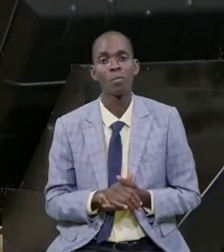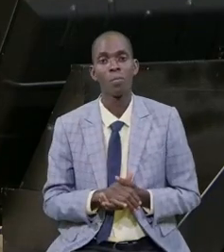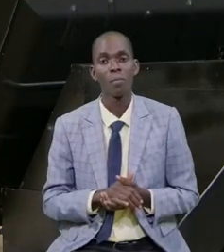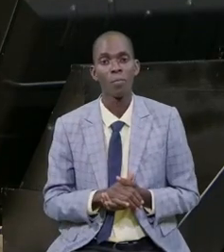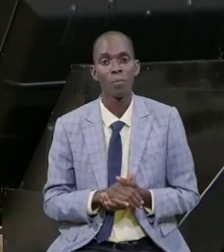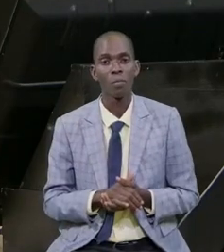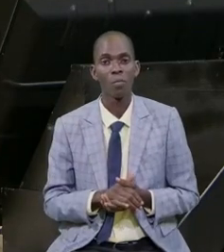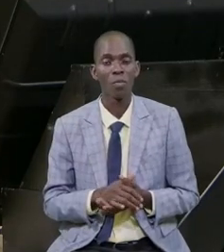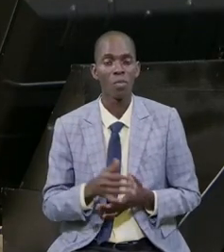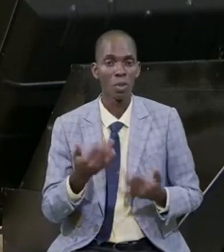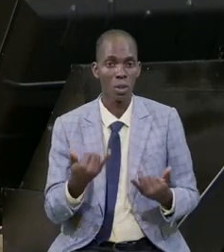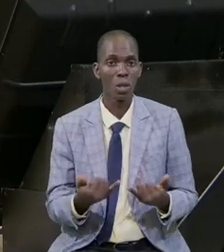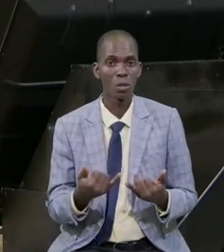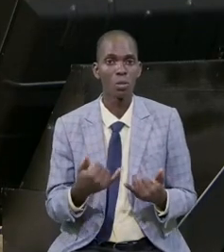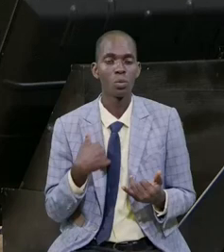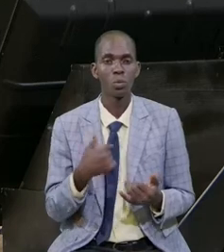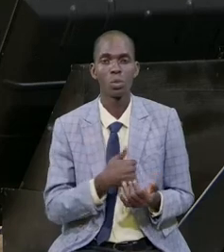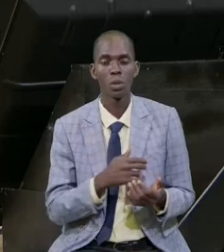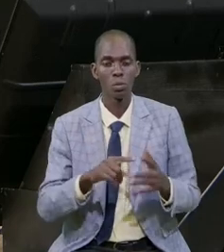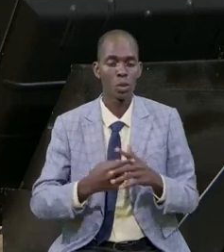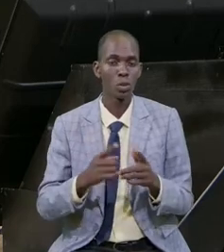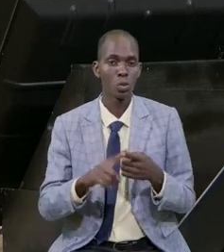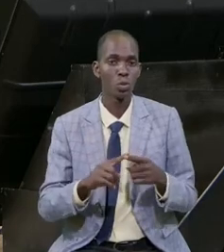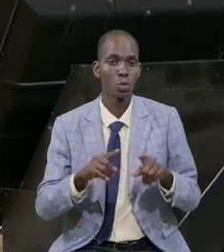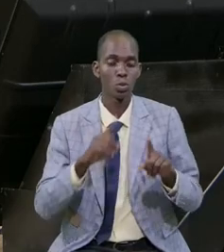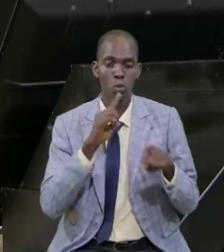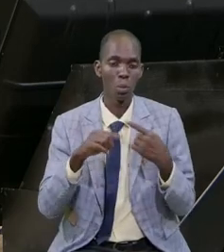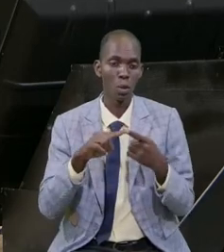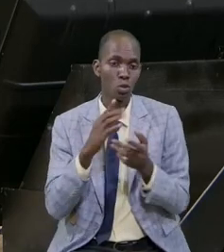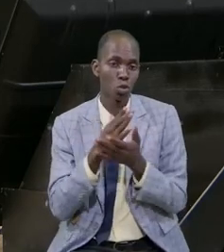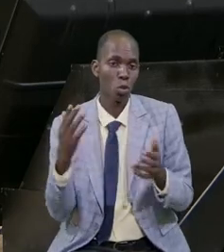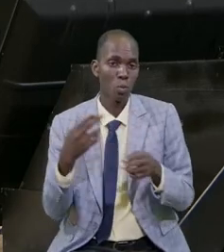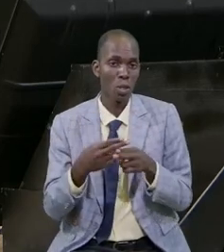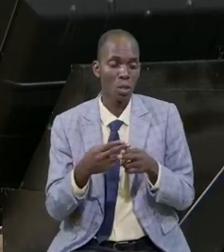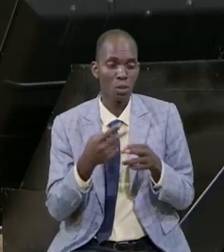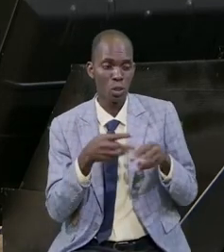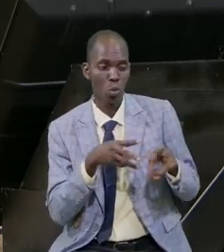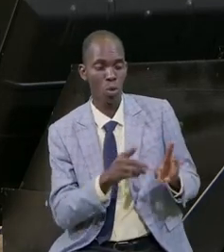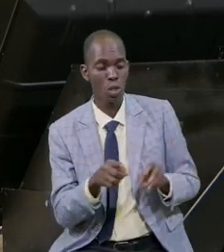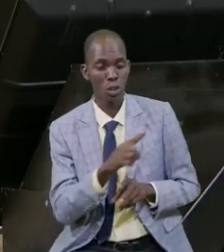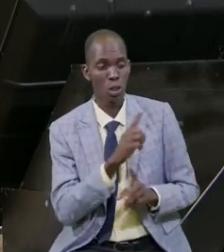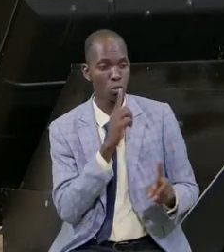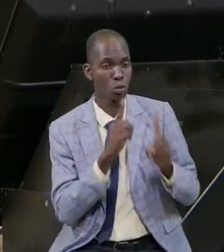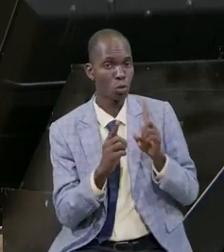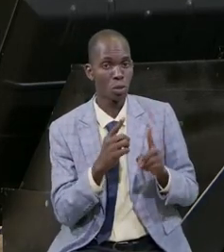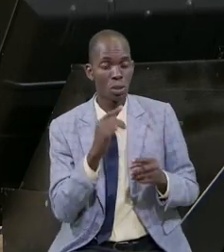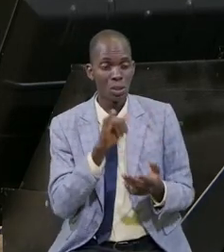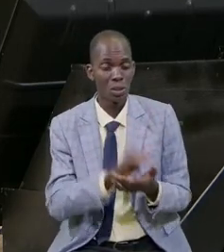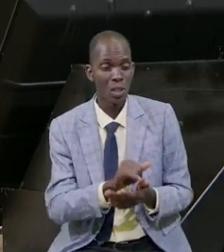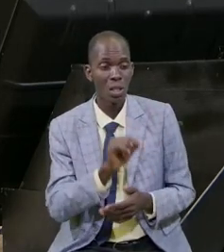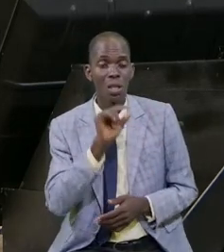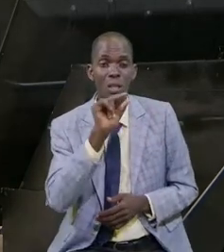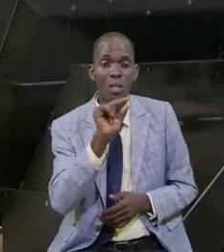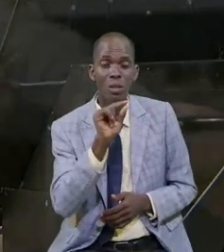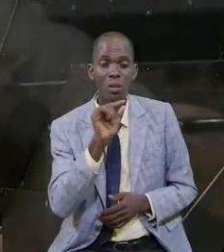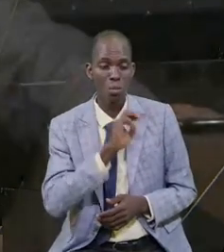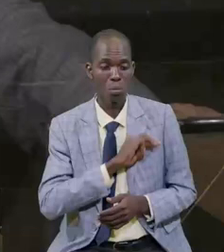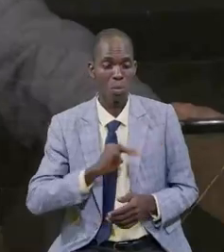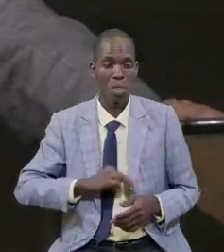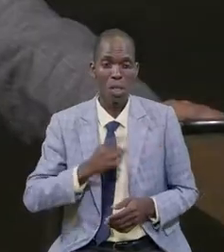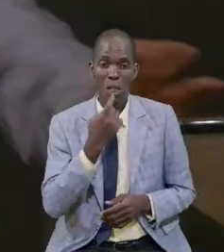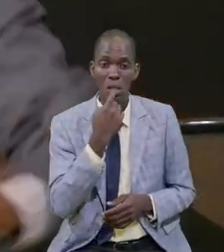mortel. Nous allons voir certains hommes, la façon dont ils ont parlé. Leur petite langue